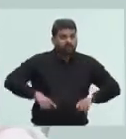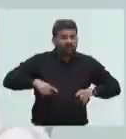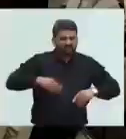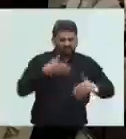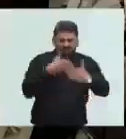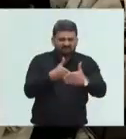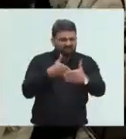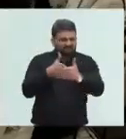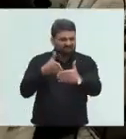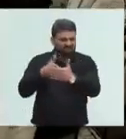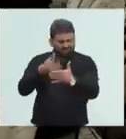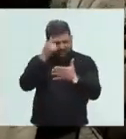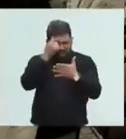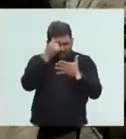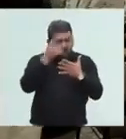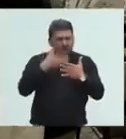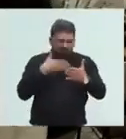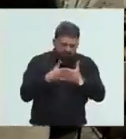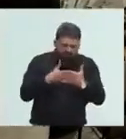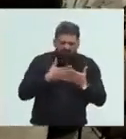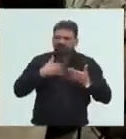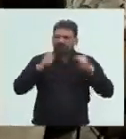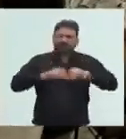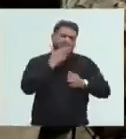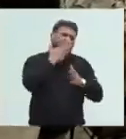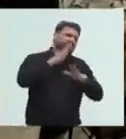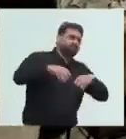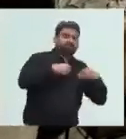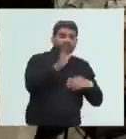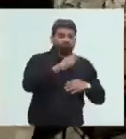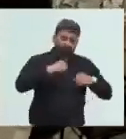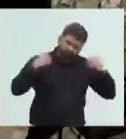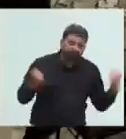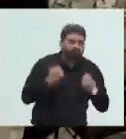जीवन की बाधाओं से कभी हार नहीं मानी,